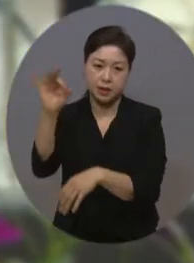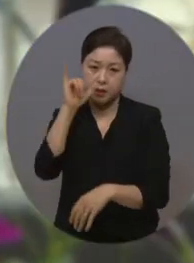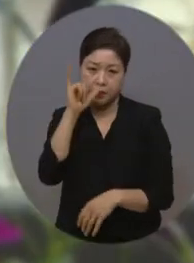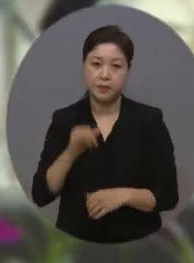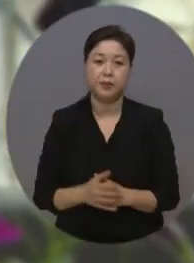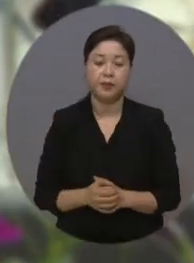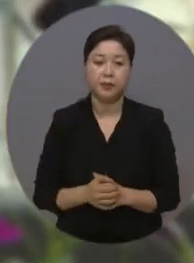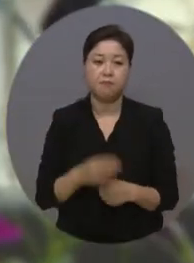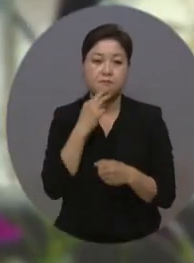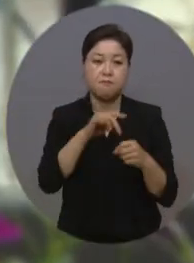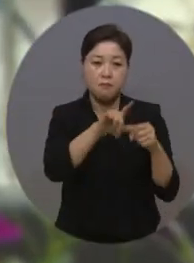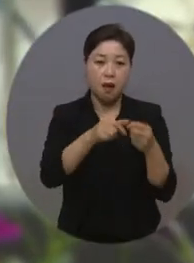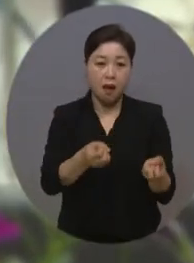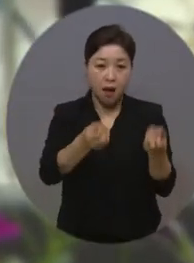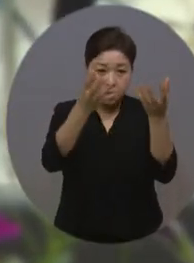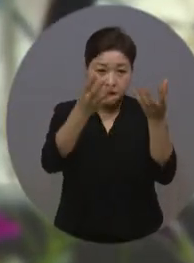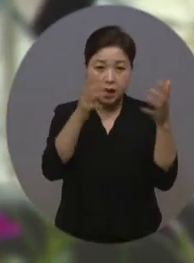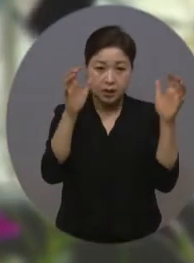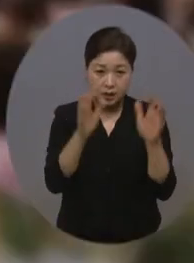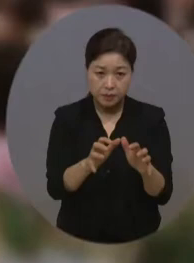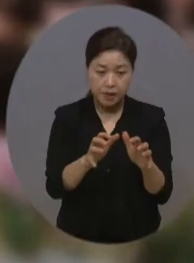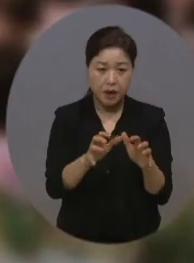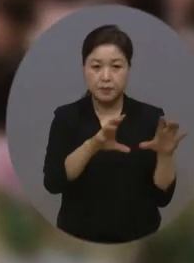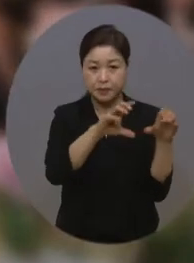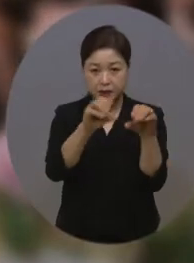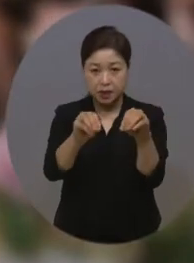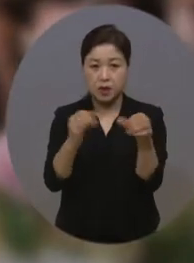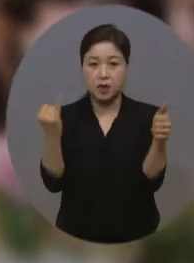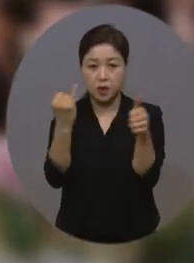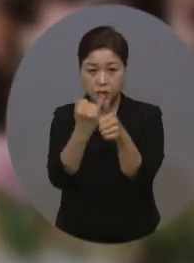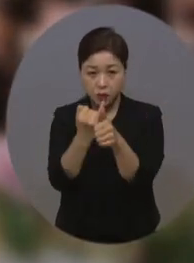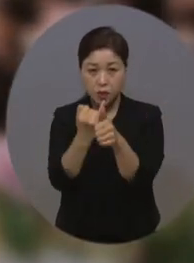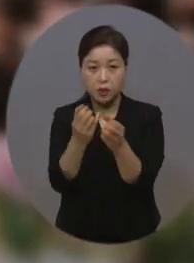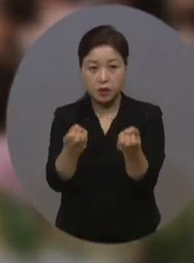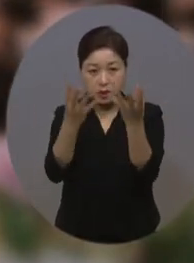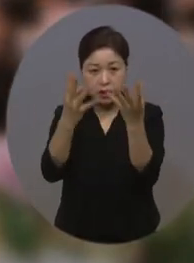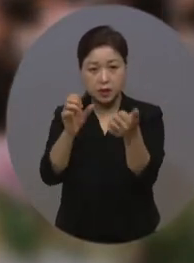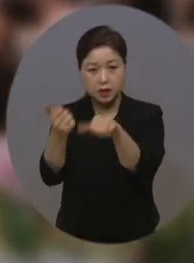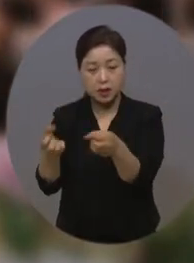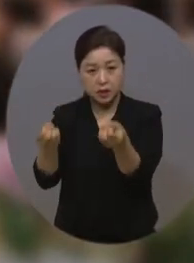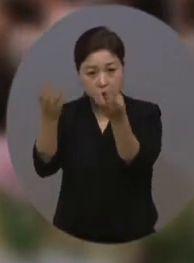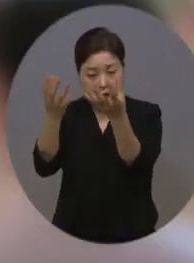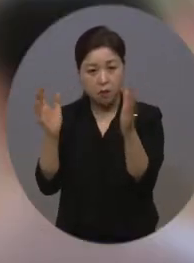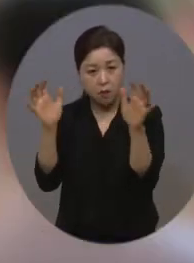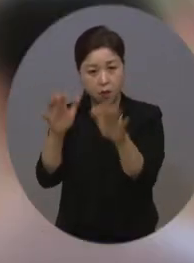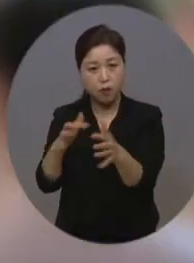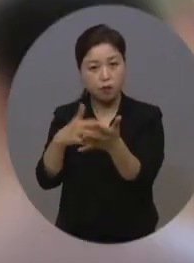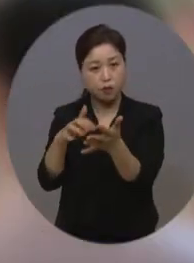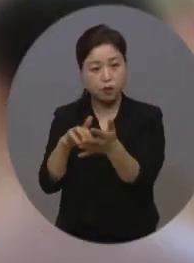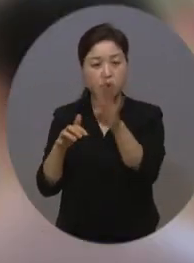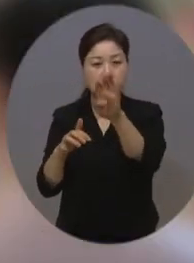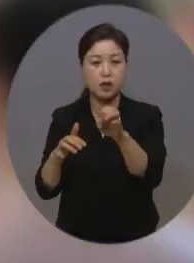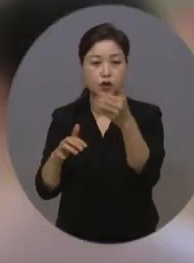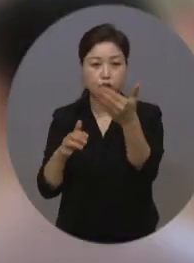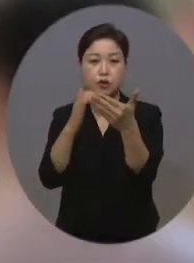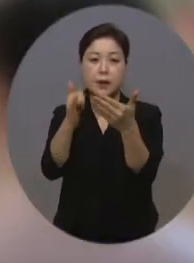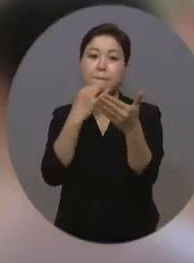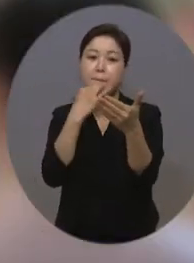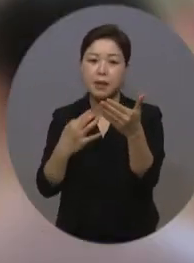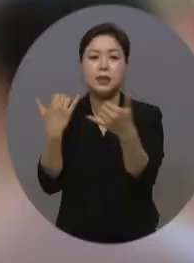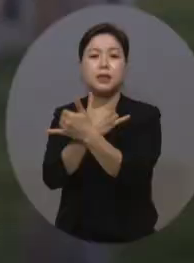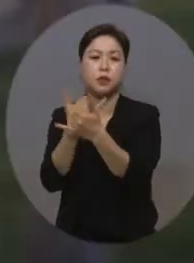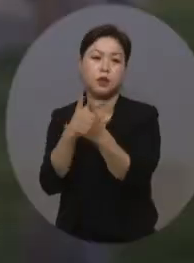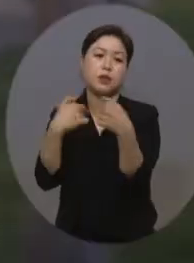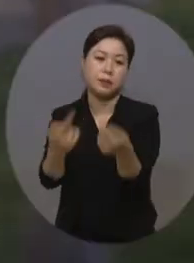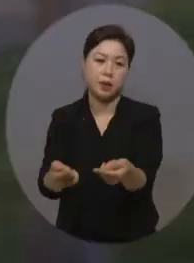수도권에서 행사와 집회에는 금지되고 결혼식과 장례식 은 49 잉 까지 친 종만 참여 가능합니다